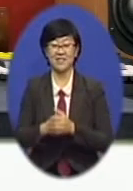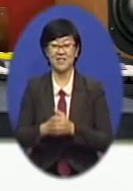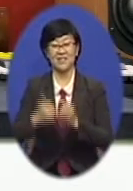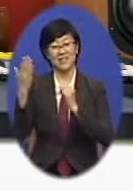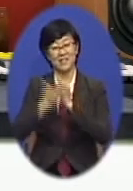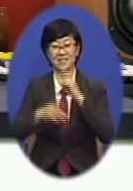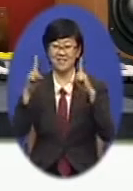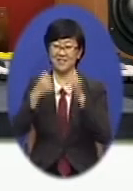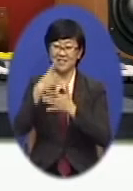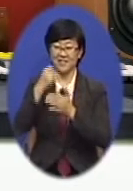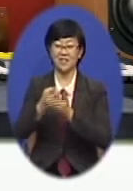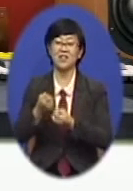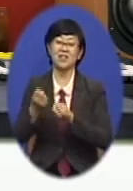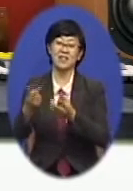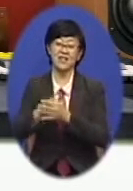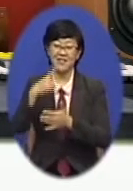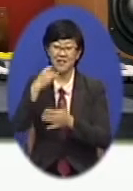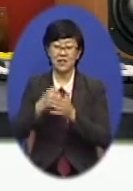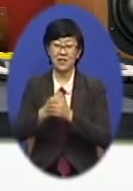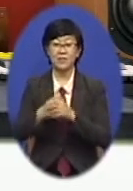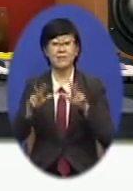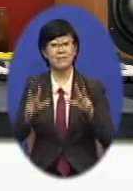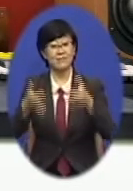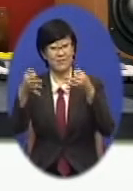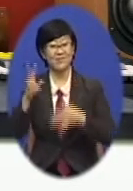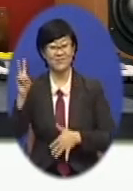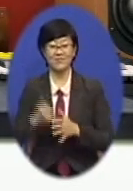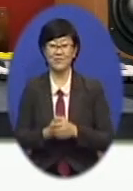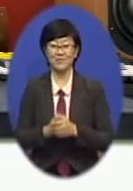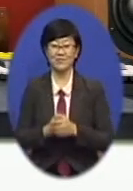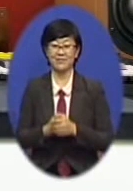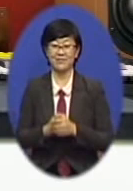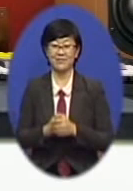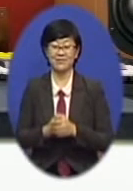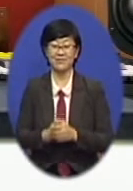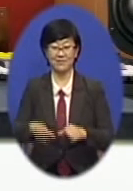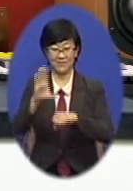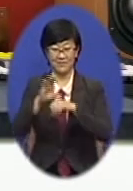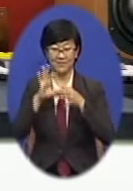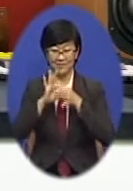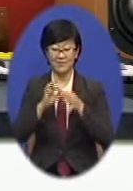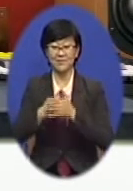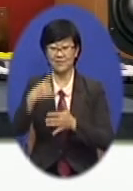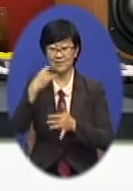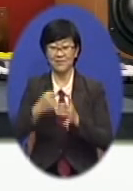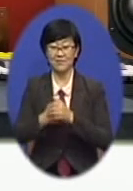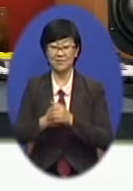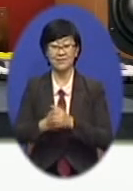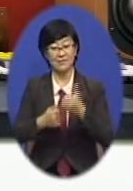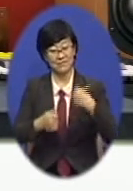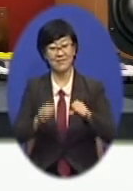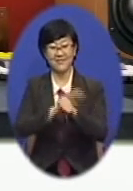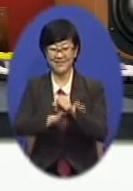사진 찍어서 어머님께 보내니까 그 어머님이 아마 지금 보고 계실 거예요. 아. 우리 방송을 통해서 네. 우리 어머님께